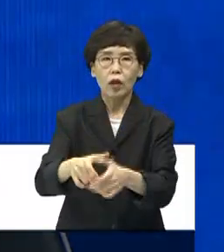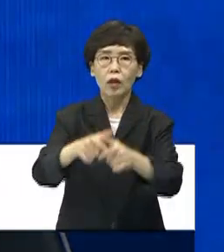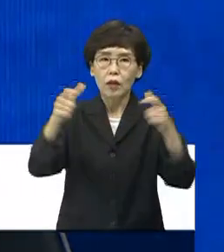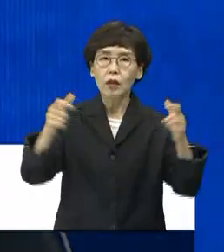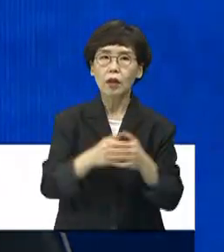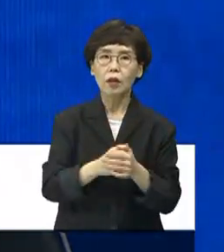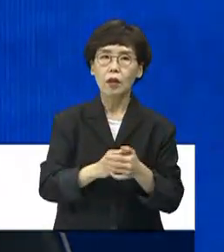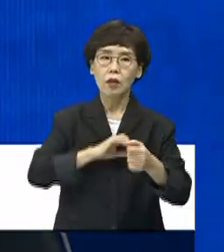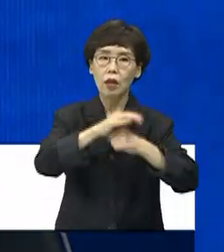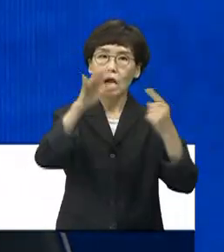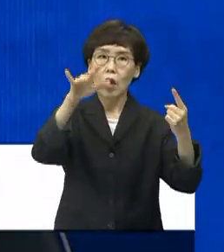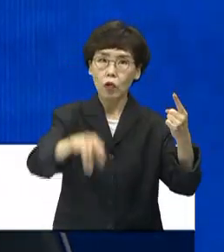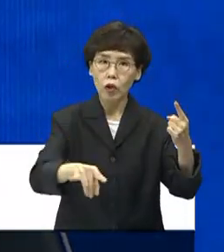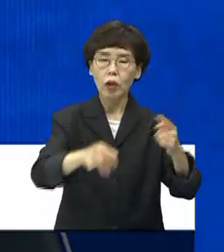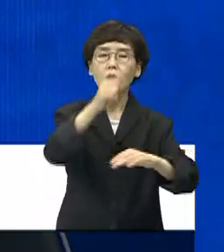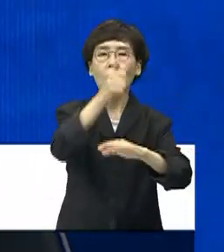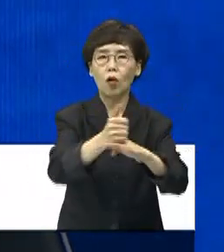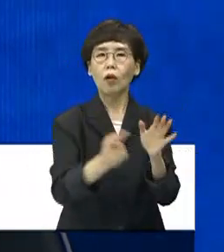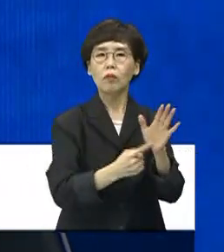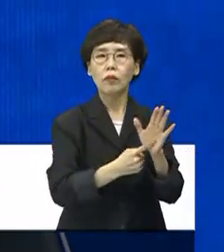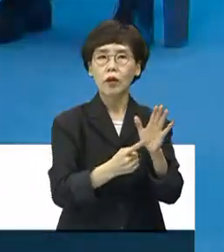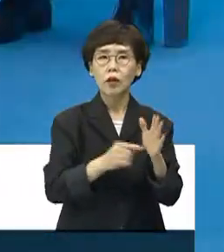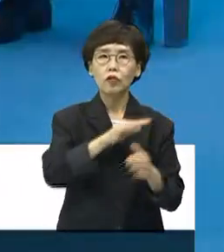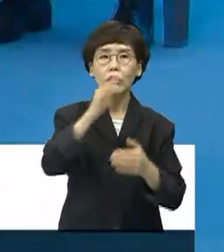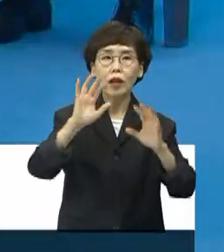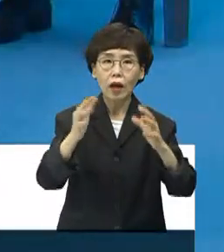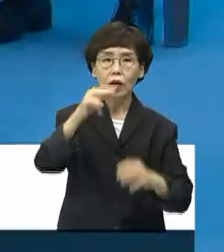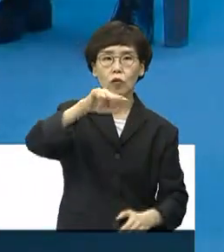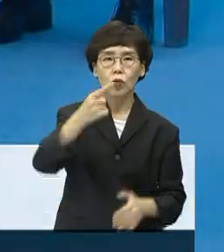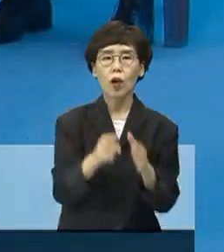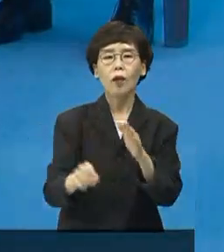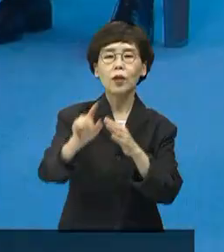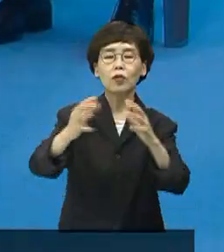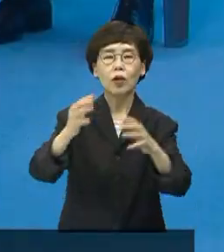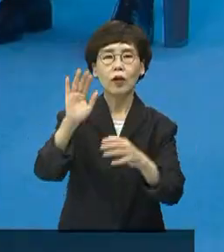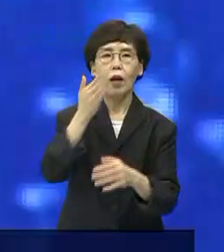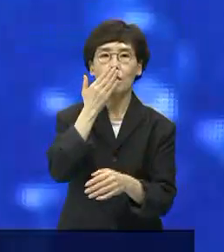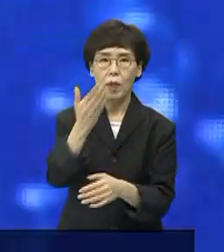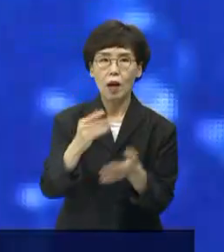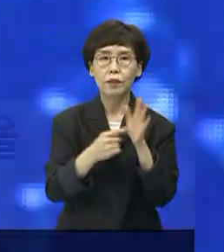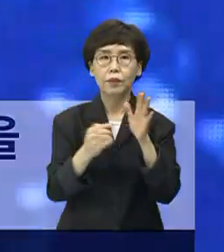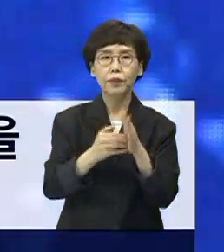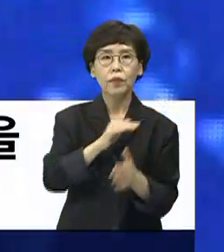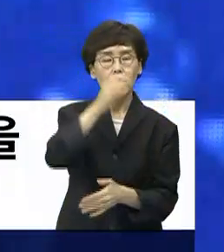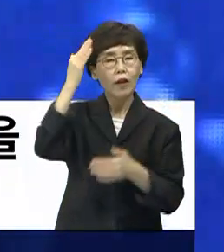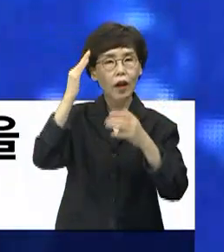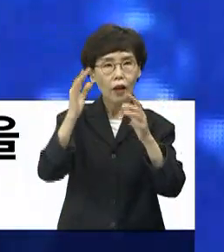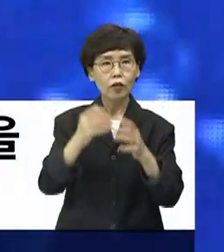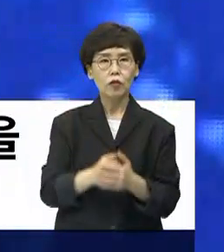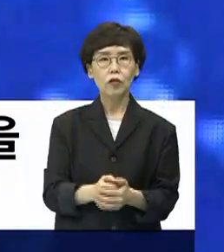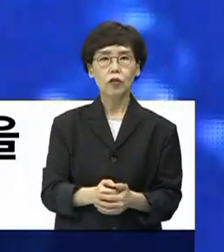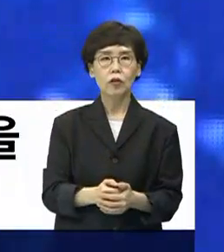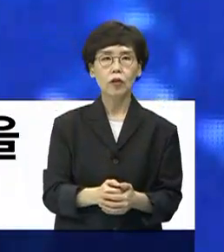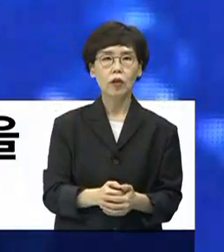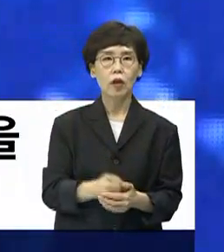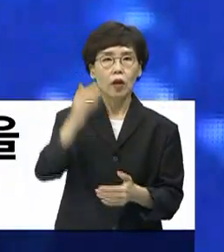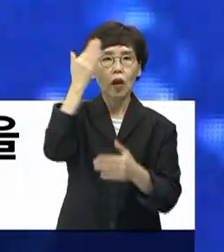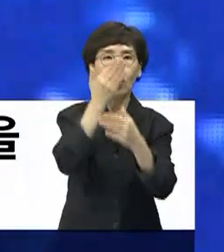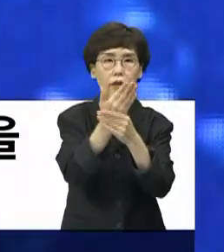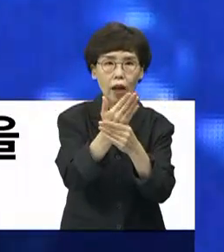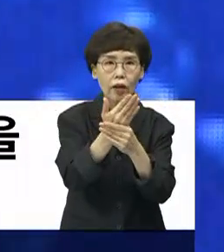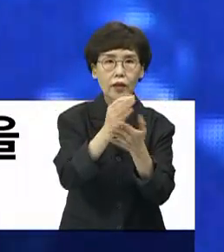성과를 강조하며 우리나라가 수소 선도국가가 될 수 있다고 밝혔습니다. 우리나라는 화석연료